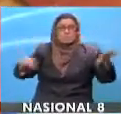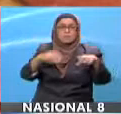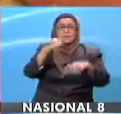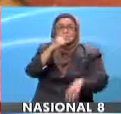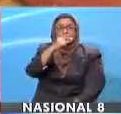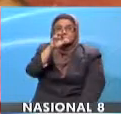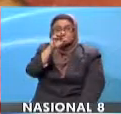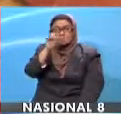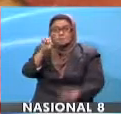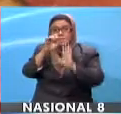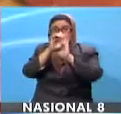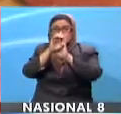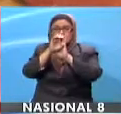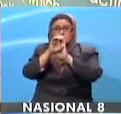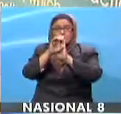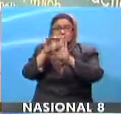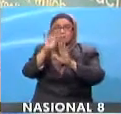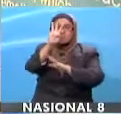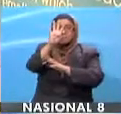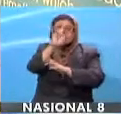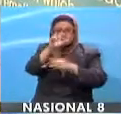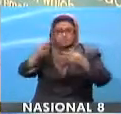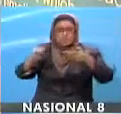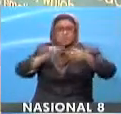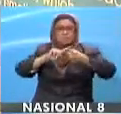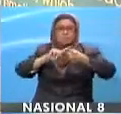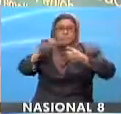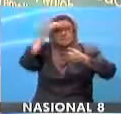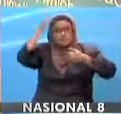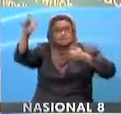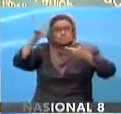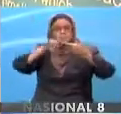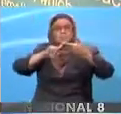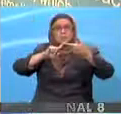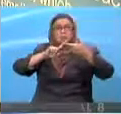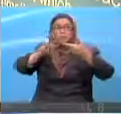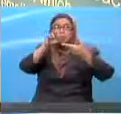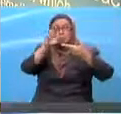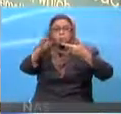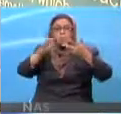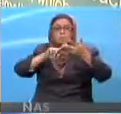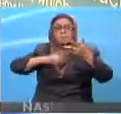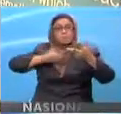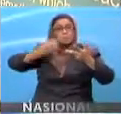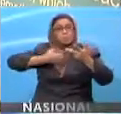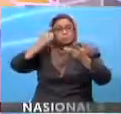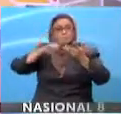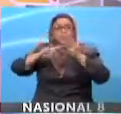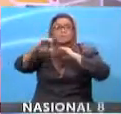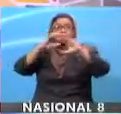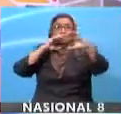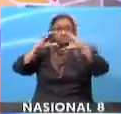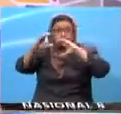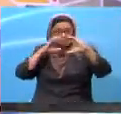merangkumi empat elemen iaitu intelektual, motor, emosi dan komunikasi. Elemen berkenaan merupakan